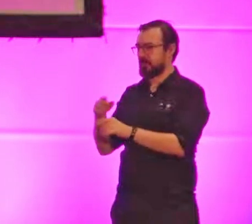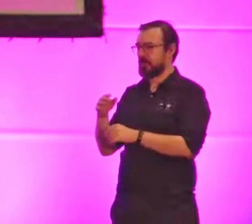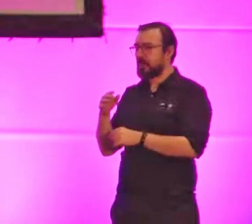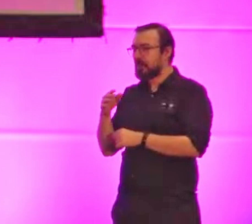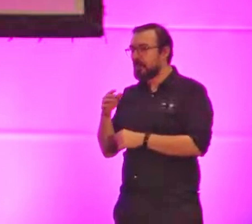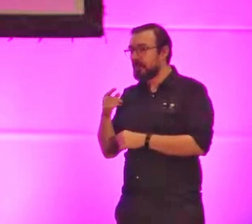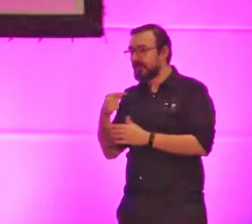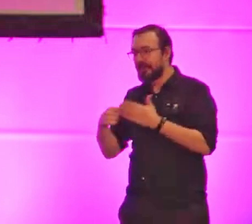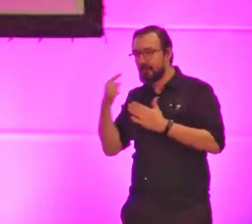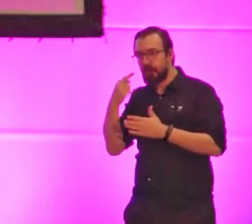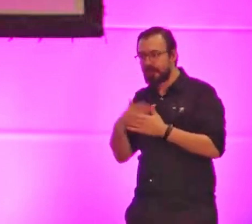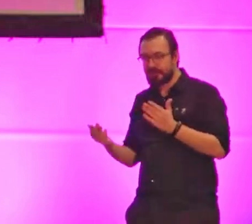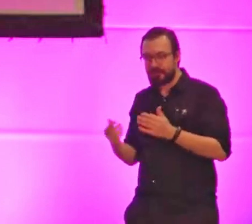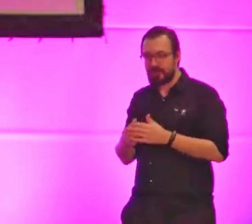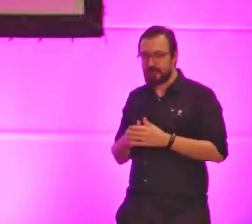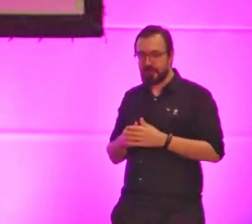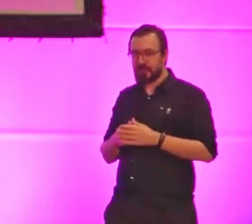Hackheim.